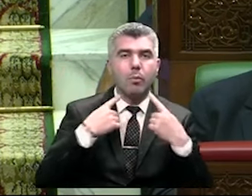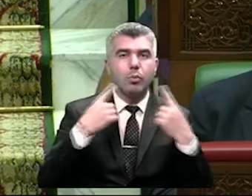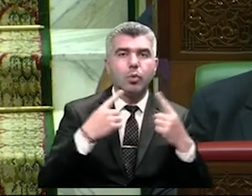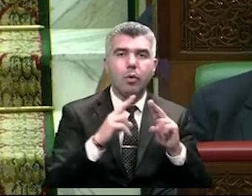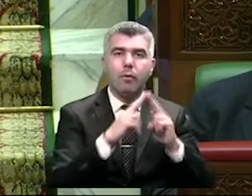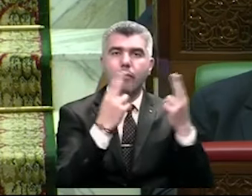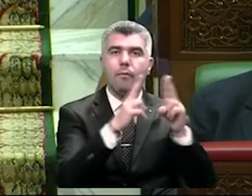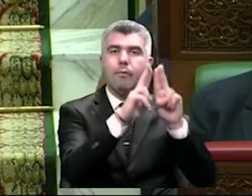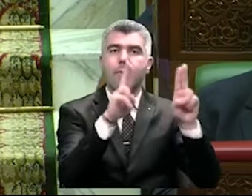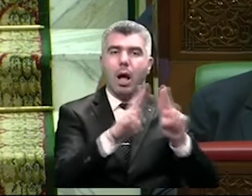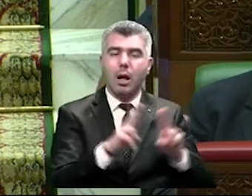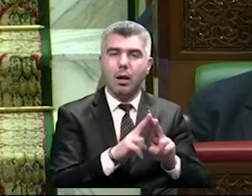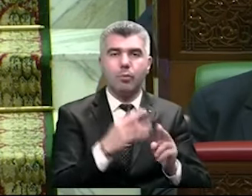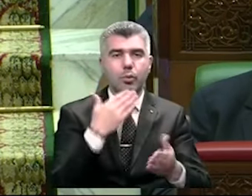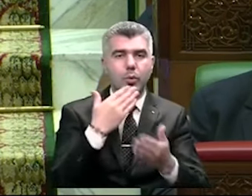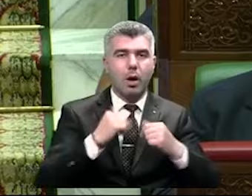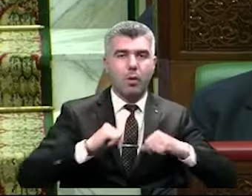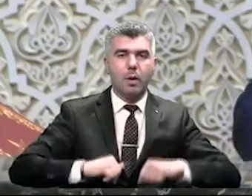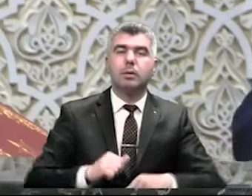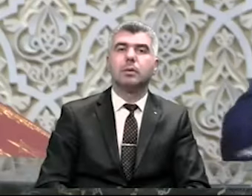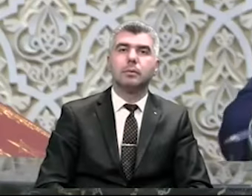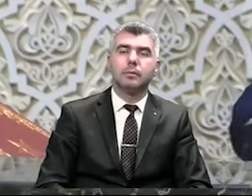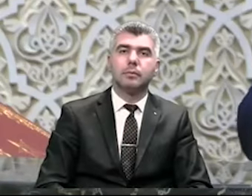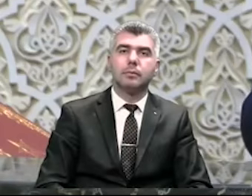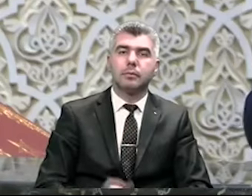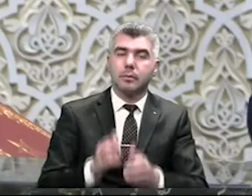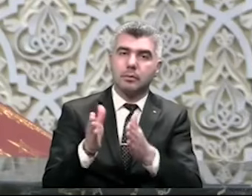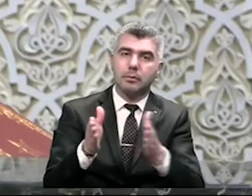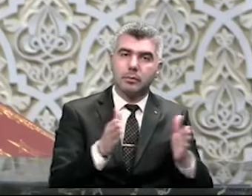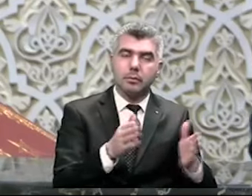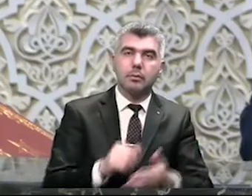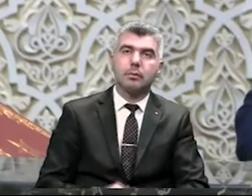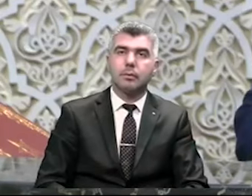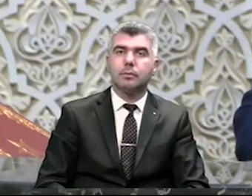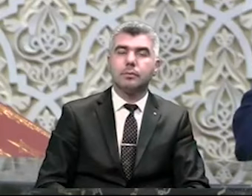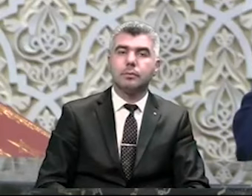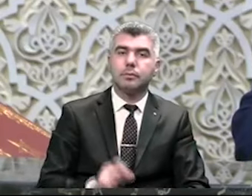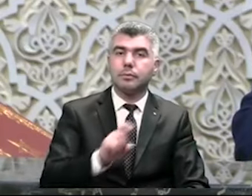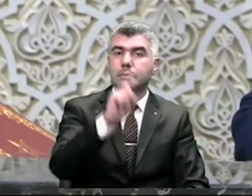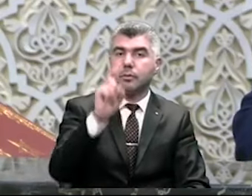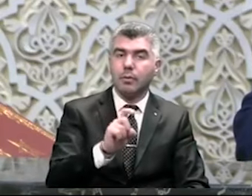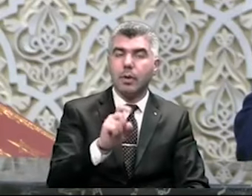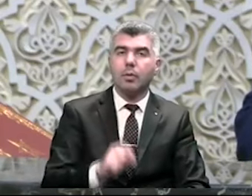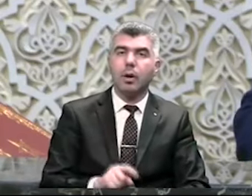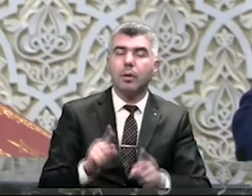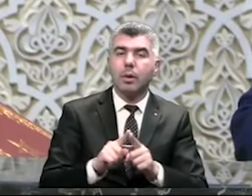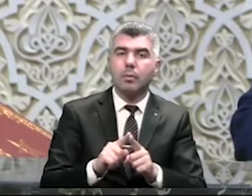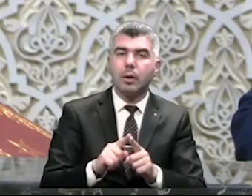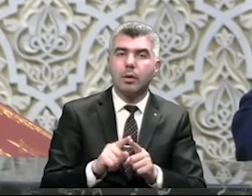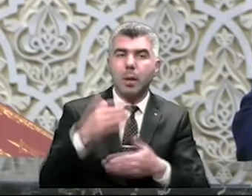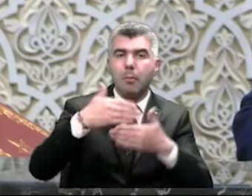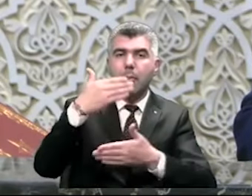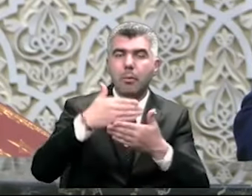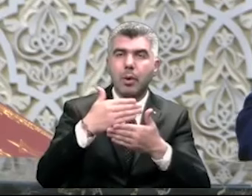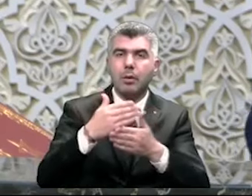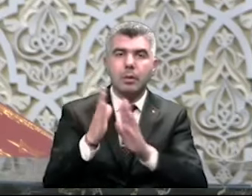الدوليه وشكرا السيد الوزير شكرا المستشار المحترم نمر الى السؤال الموالي موضعه الاحياء الجامعيه والكلمه لحد